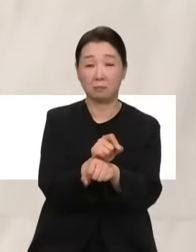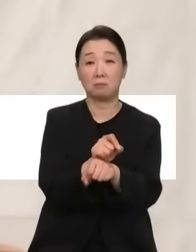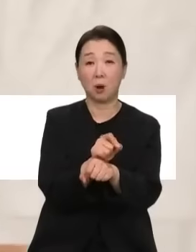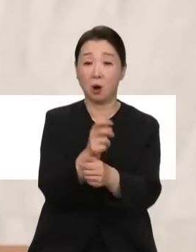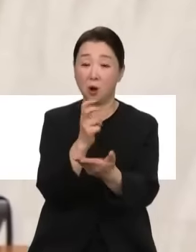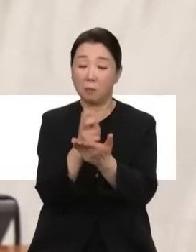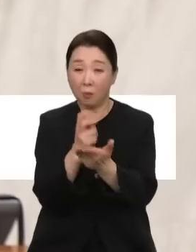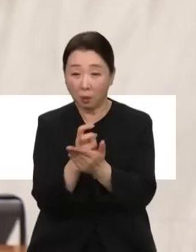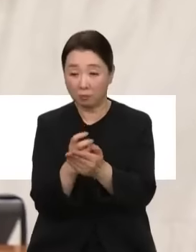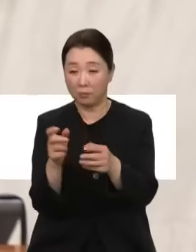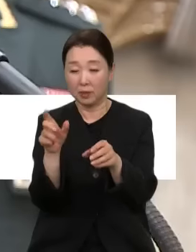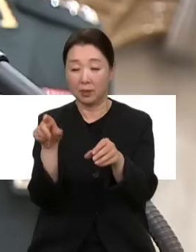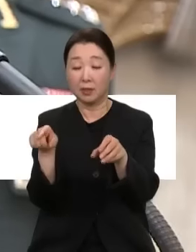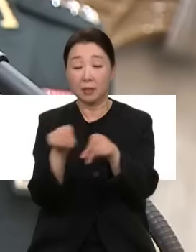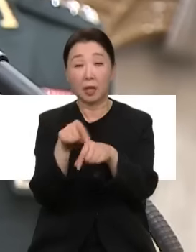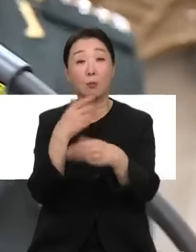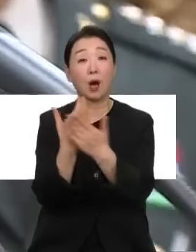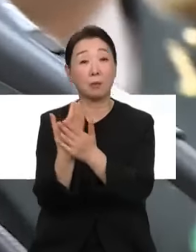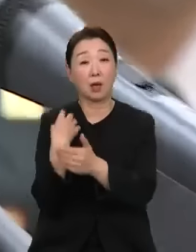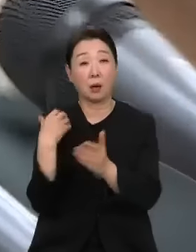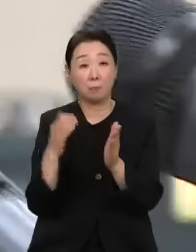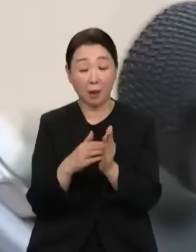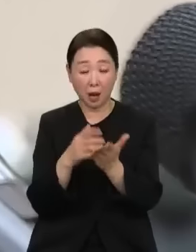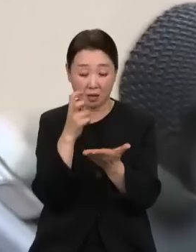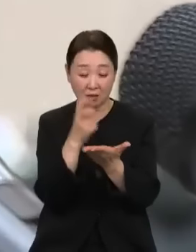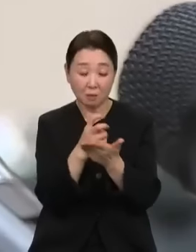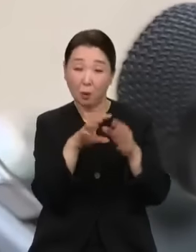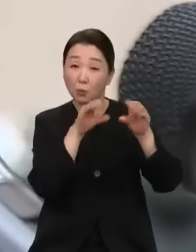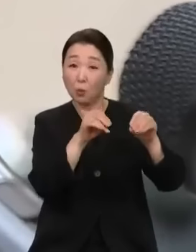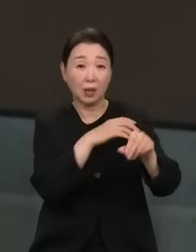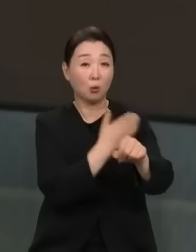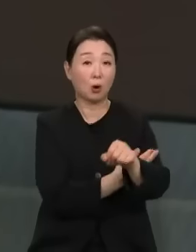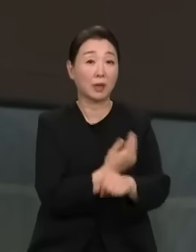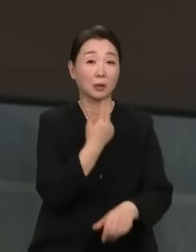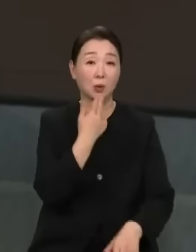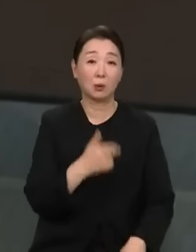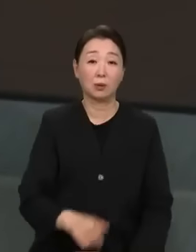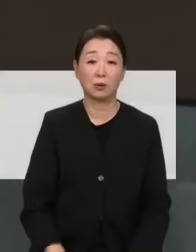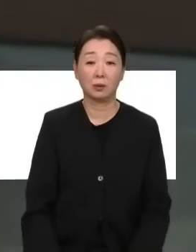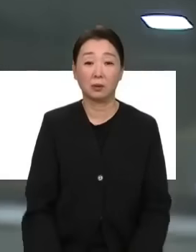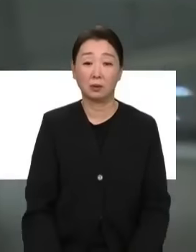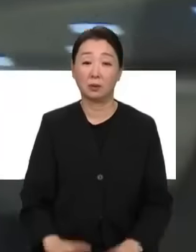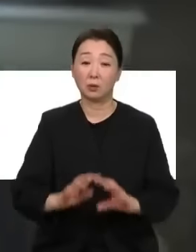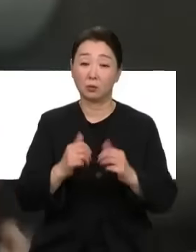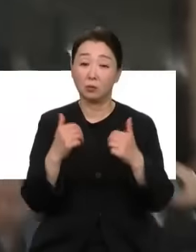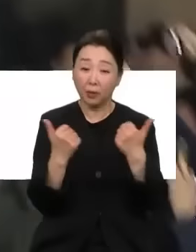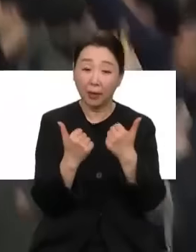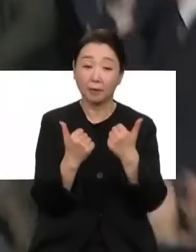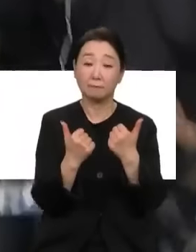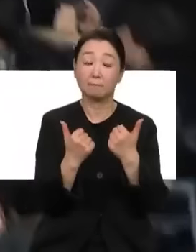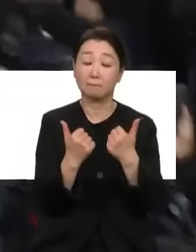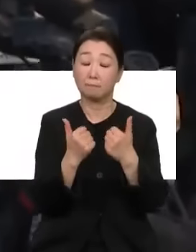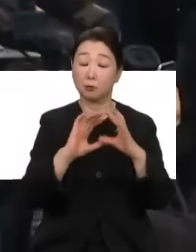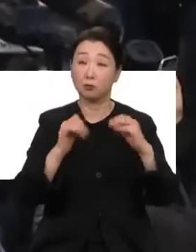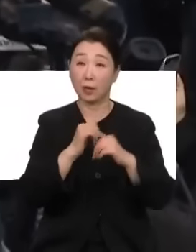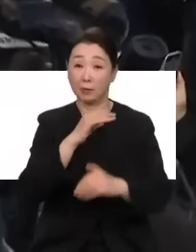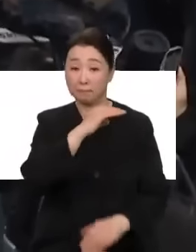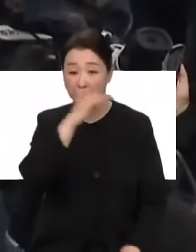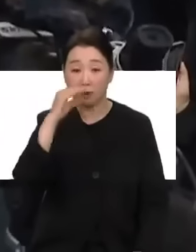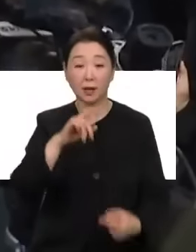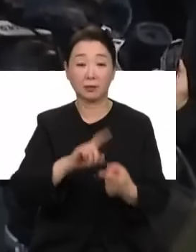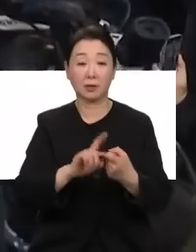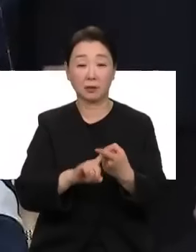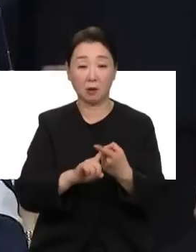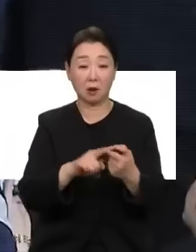관장할 수 있도록 했지만 입법기관을 통제할 근거는 없습니다. 국회는 바로 계엄의 정당성을